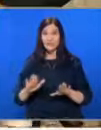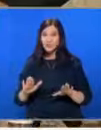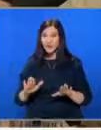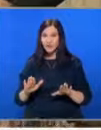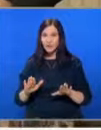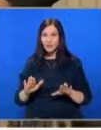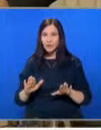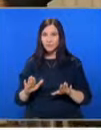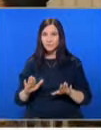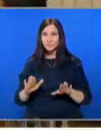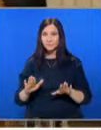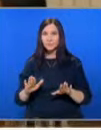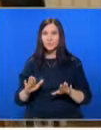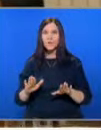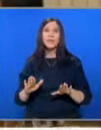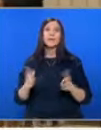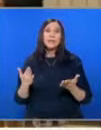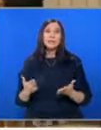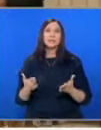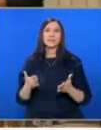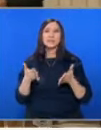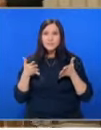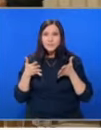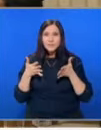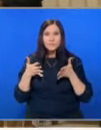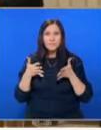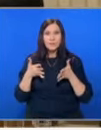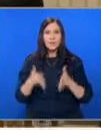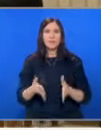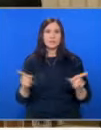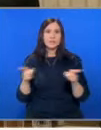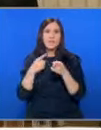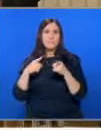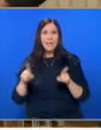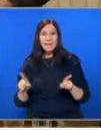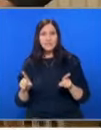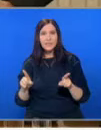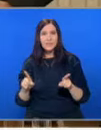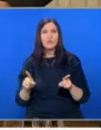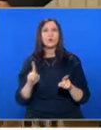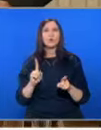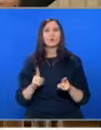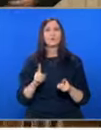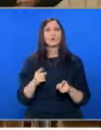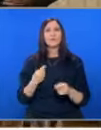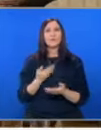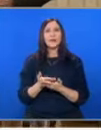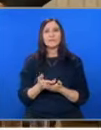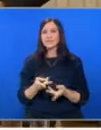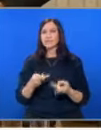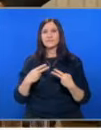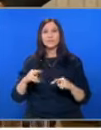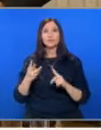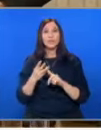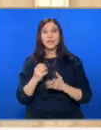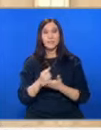и с реквиема, който вие поставихте на това управление, с връщането и на третия мандат, това ще послужи за